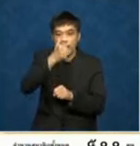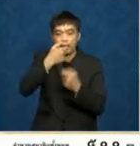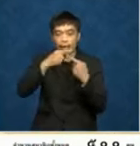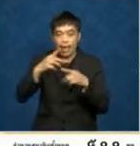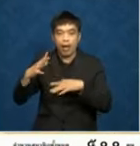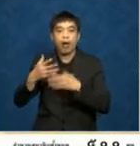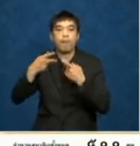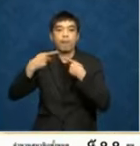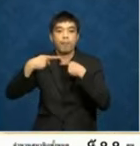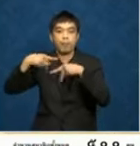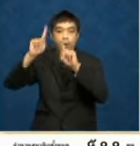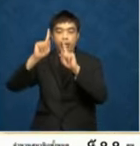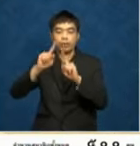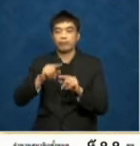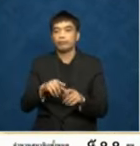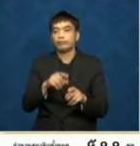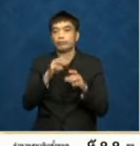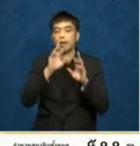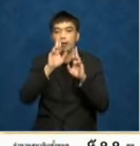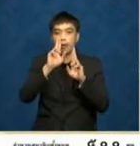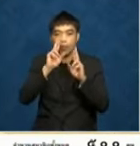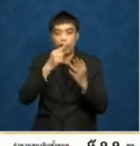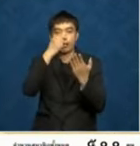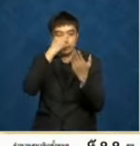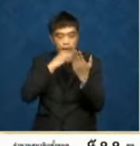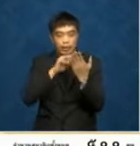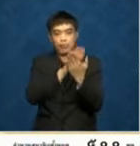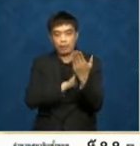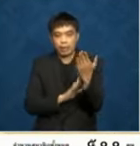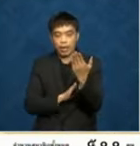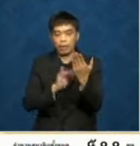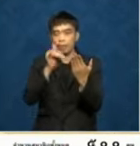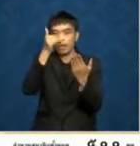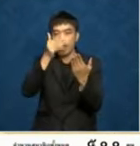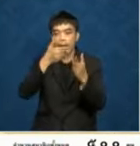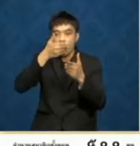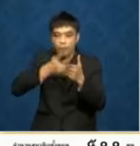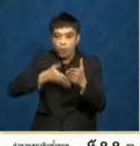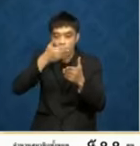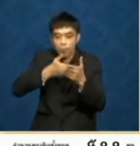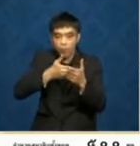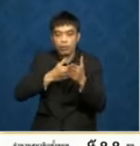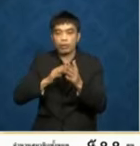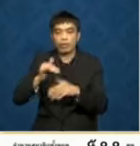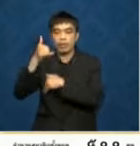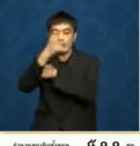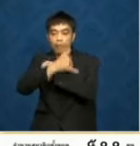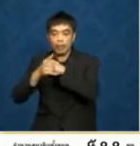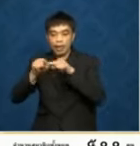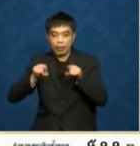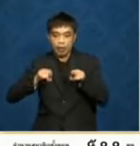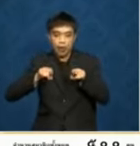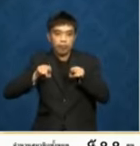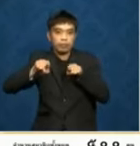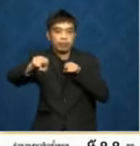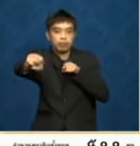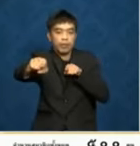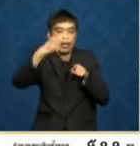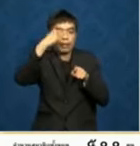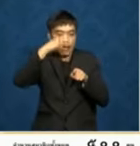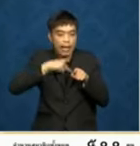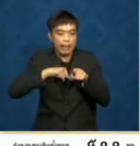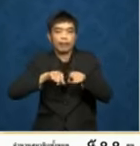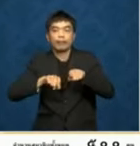ูงมากสำหบประเทศไทยเพระถ้มล้มเหลว เราอาจถกคนอื่นนำหน้าไป แบบที่ไม่เห็นแ่ตับฝุ่นอีกเลย